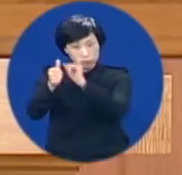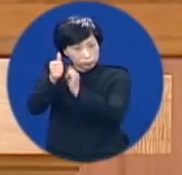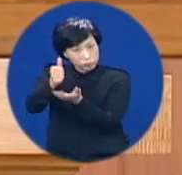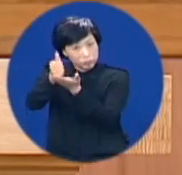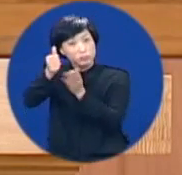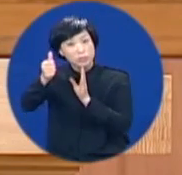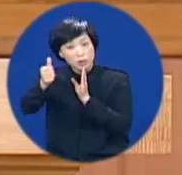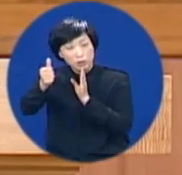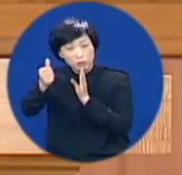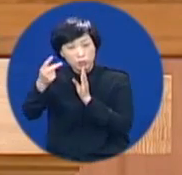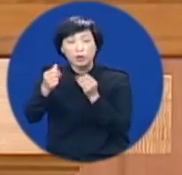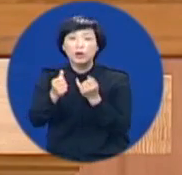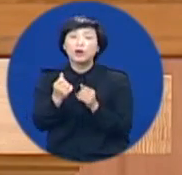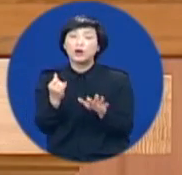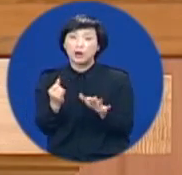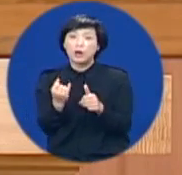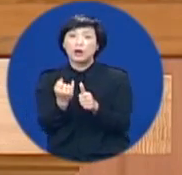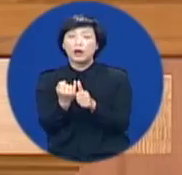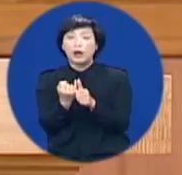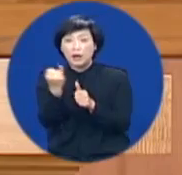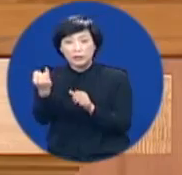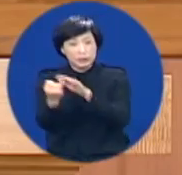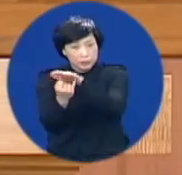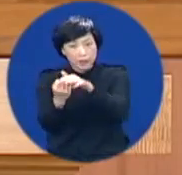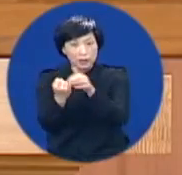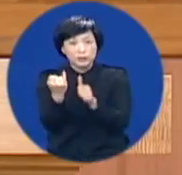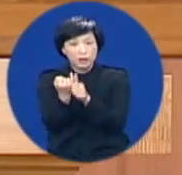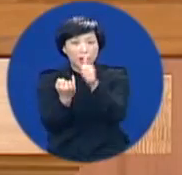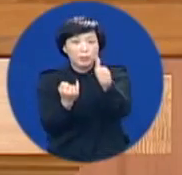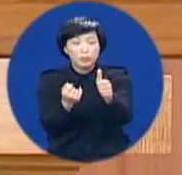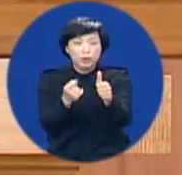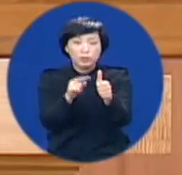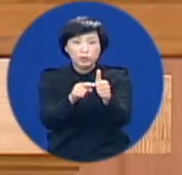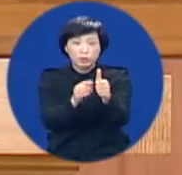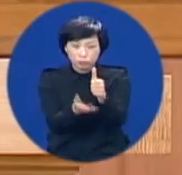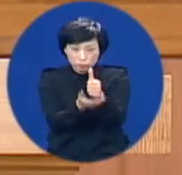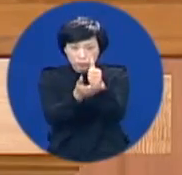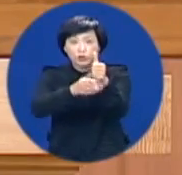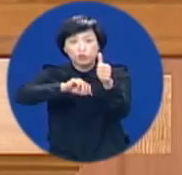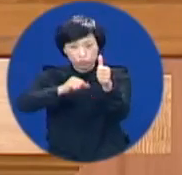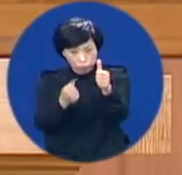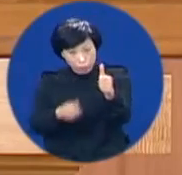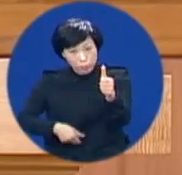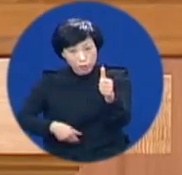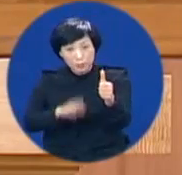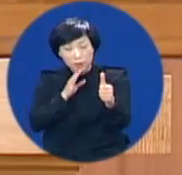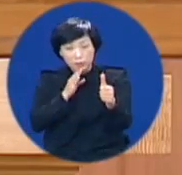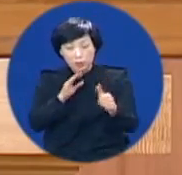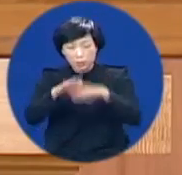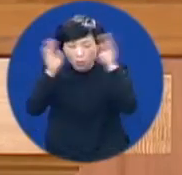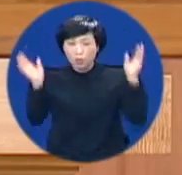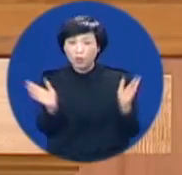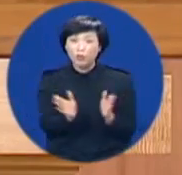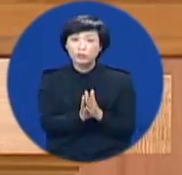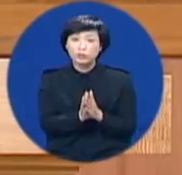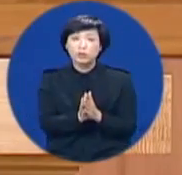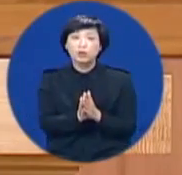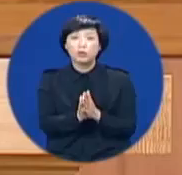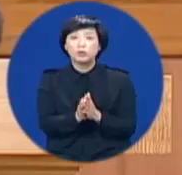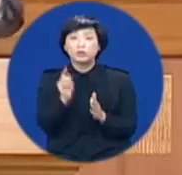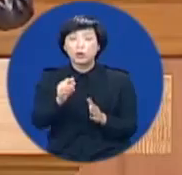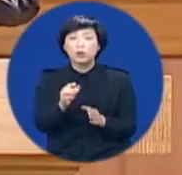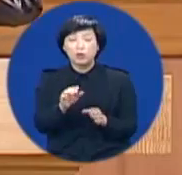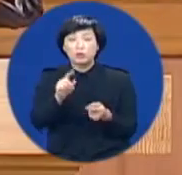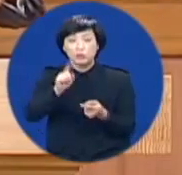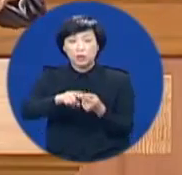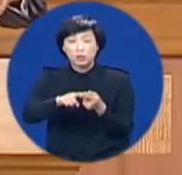되고 아내 사랑하고 남편 정말로 우리는 복종해야 되지만 그 모든 건 다